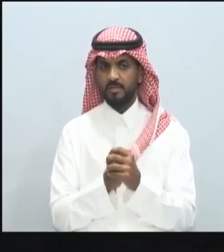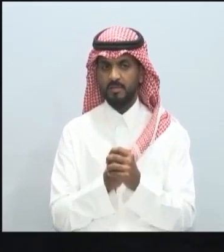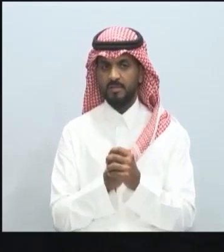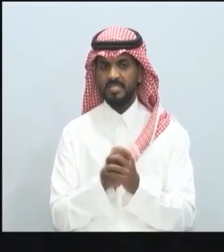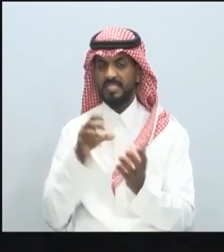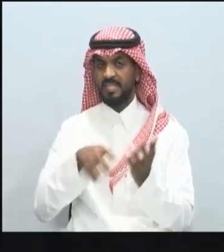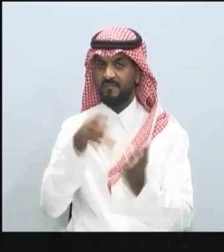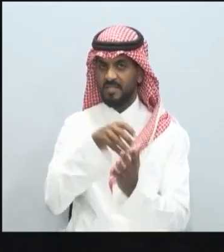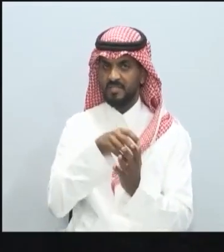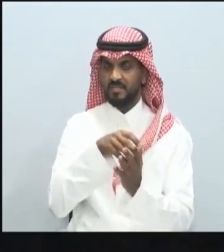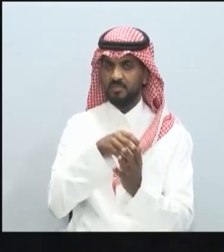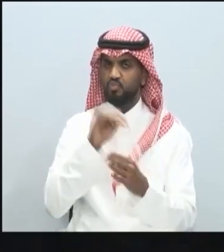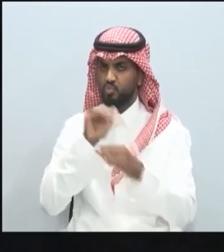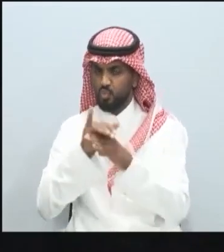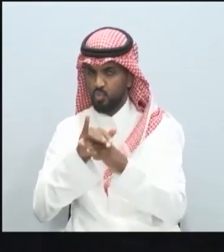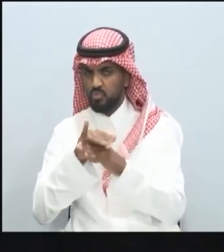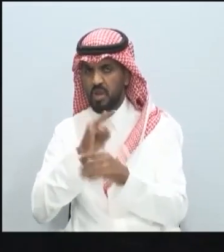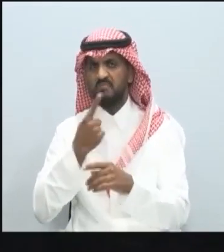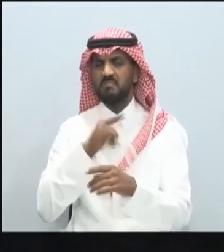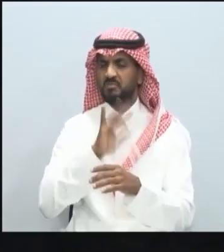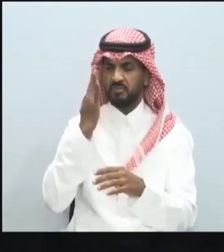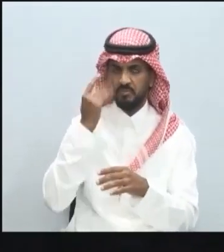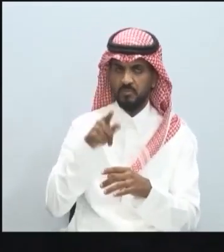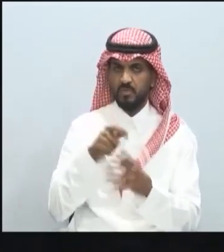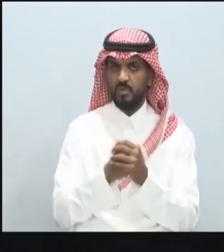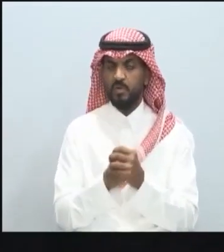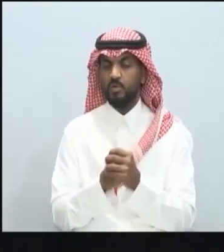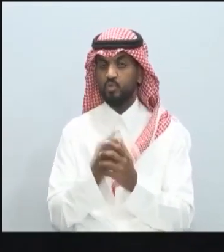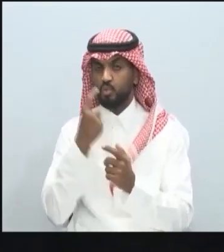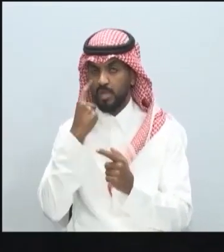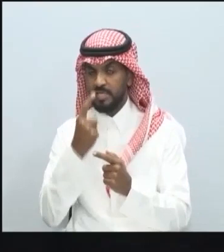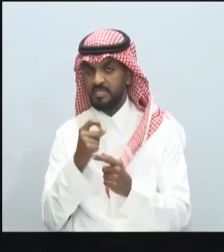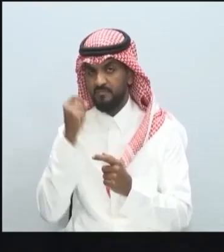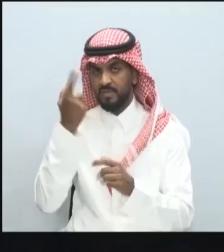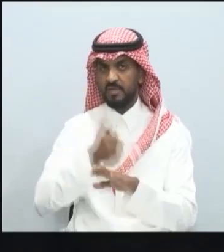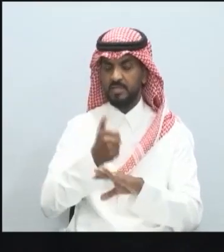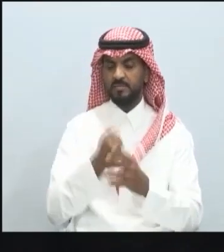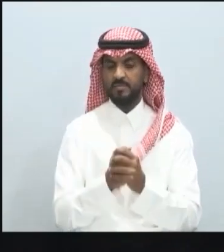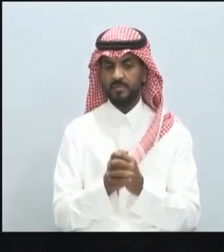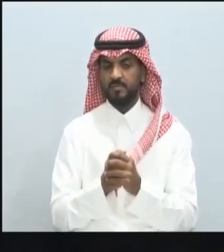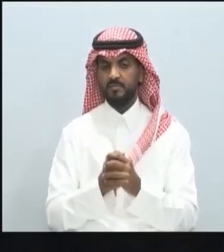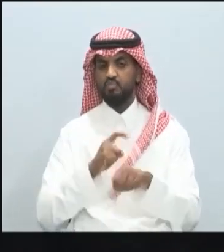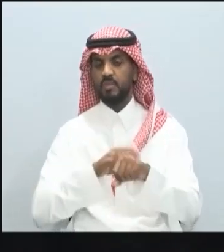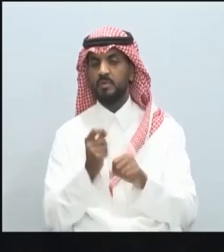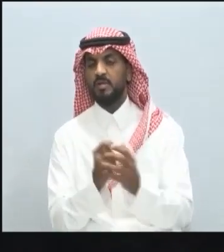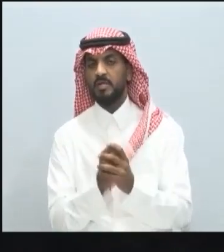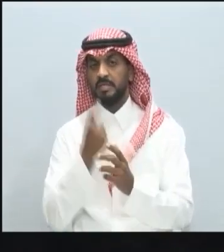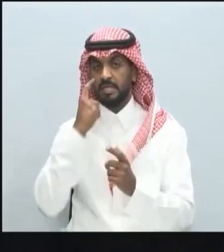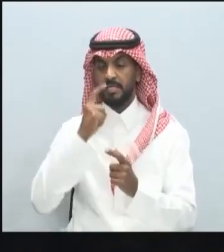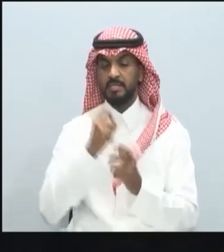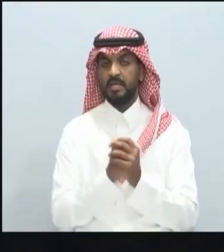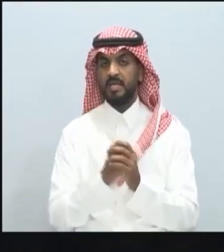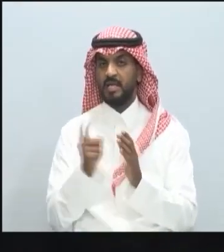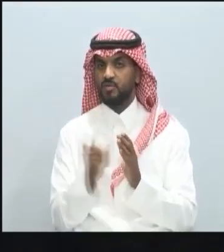تقفز ان شروحات وما لا تحتاجه ثم بعد ذلك تركز على الفكره الرئيسه منظم القراءه وهو التركيز على